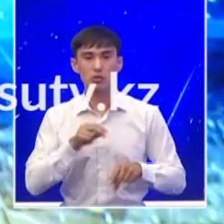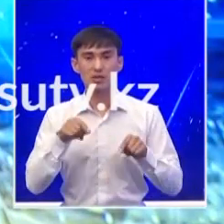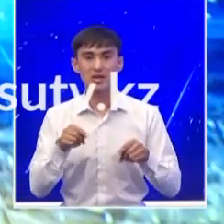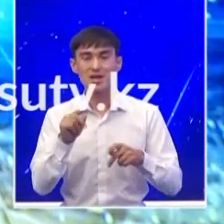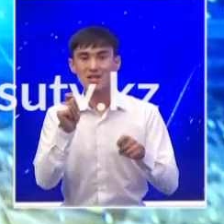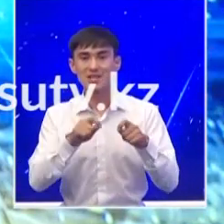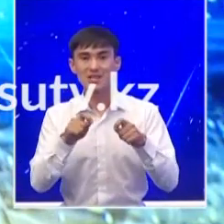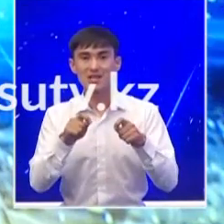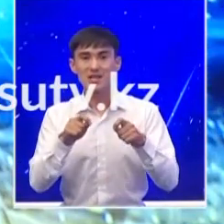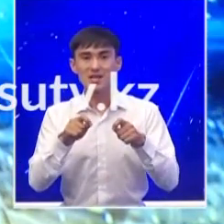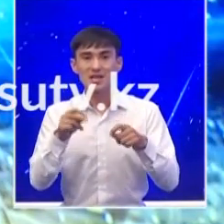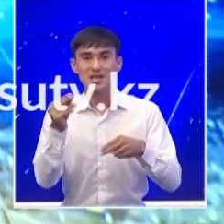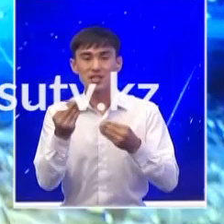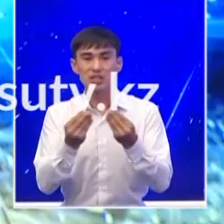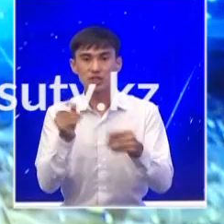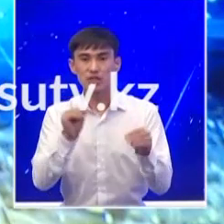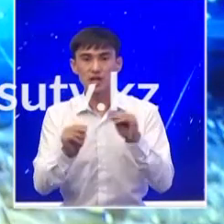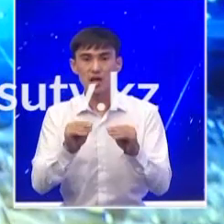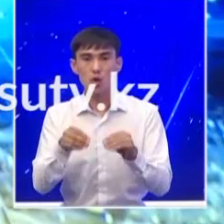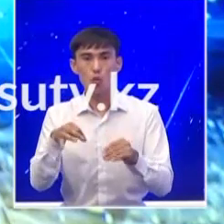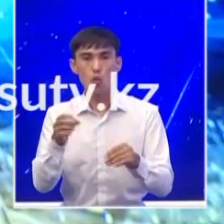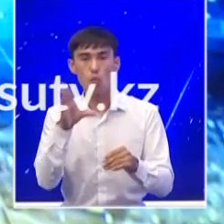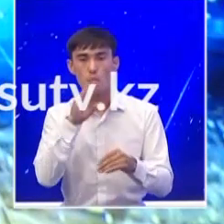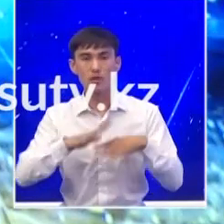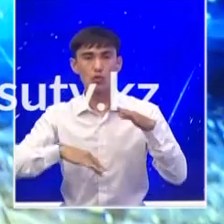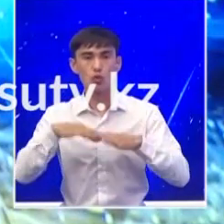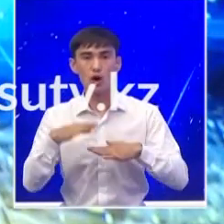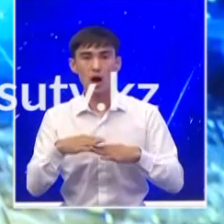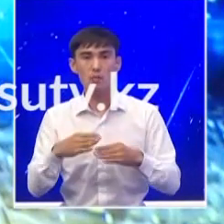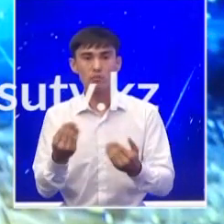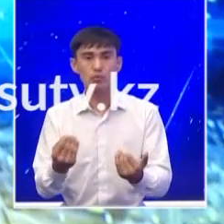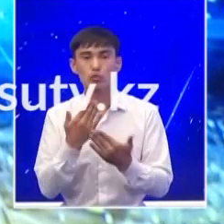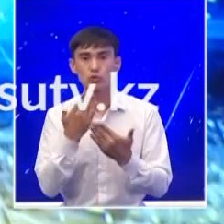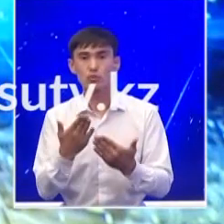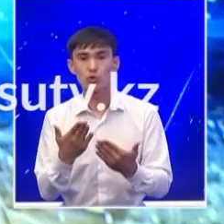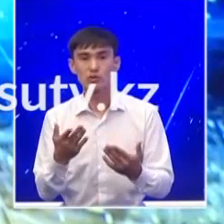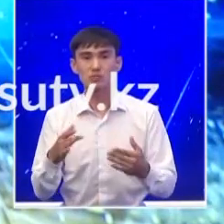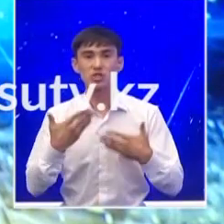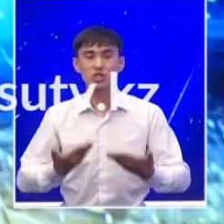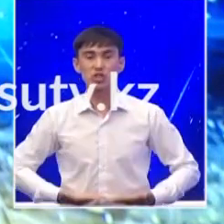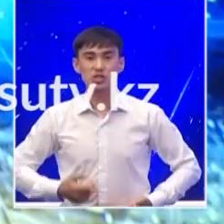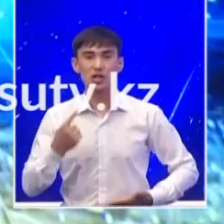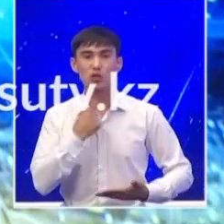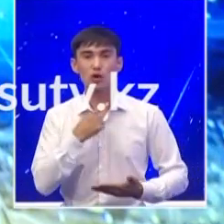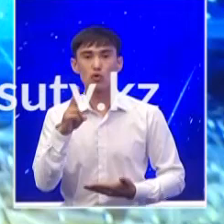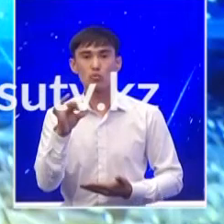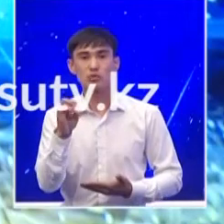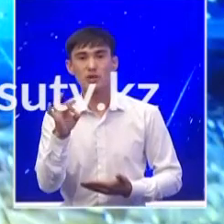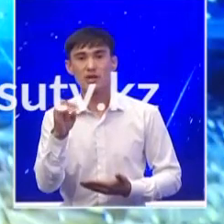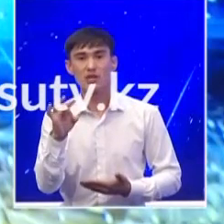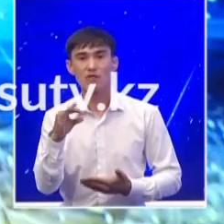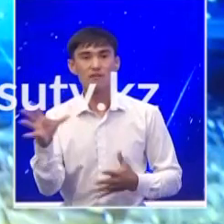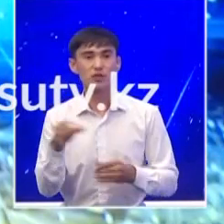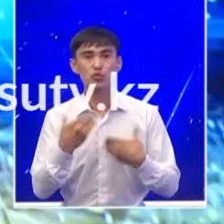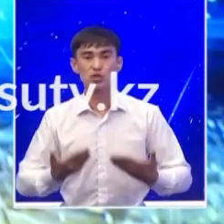Изделия, выполненные умелыми руками талантливых мастеров, пользуются большим спросом. Жительница Талдыкургана Кумыс Мерекенова всю